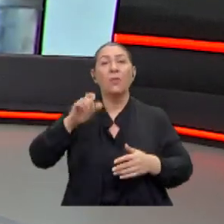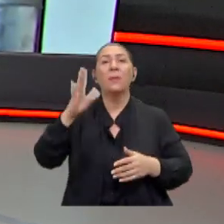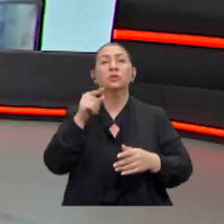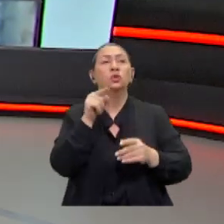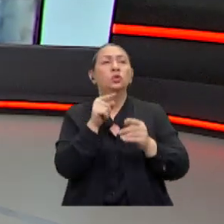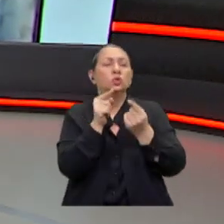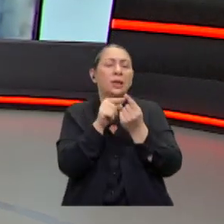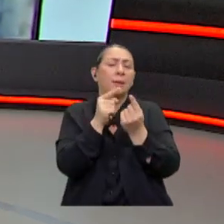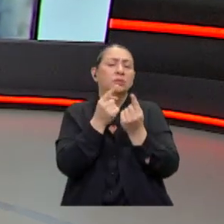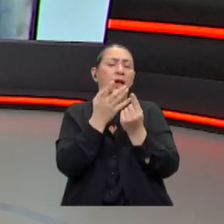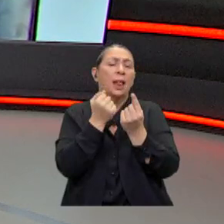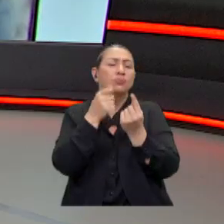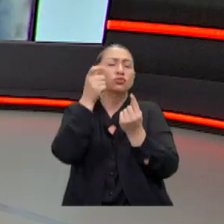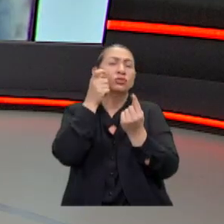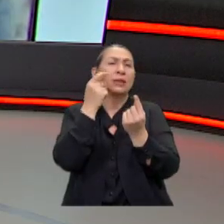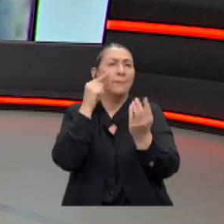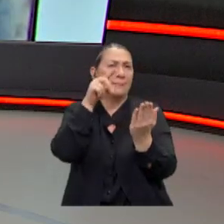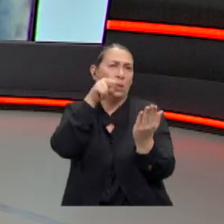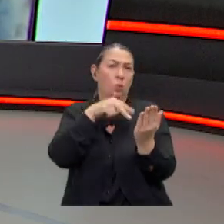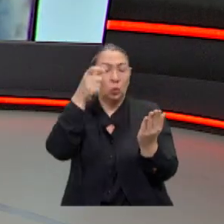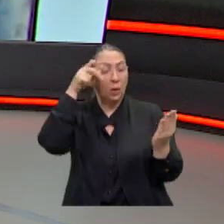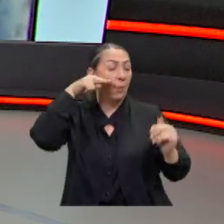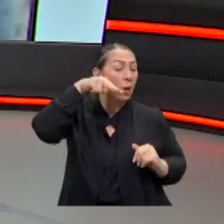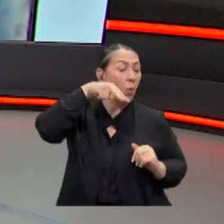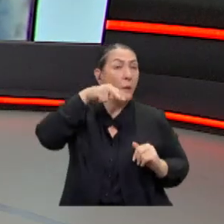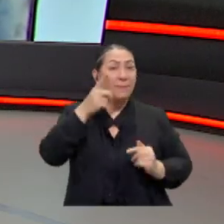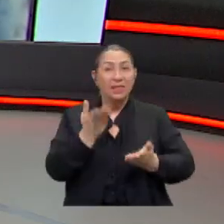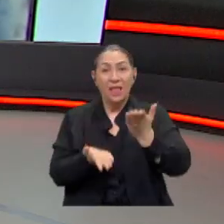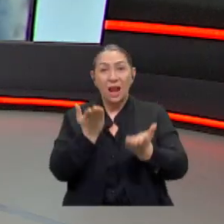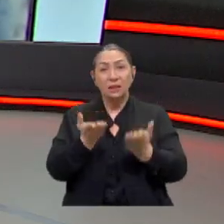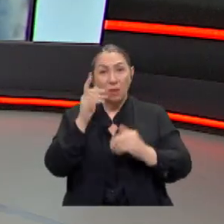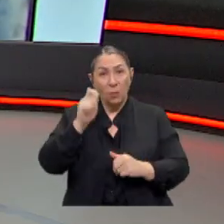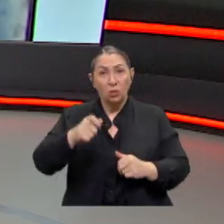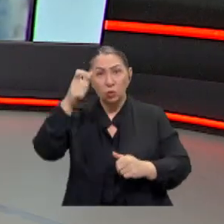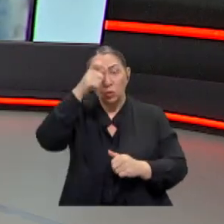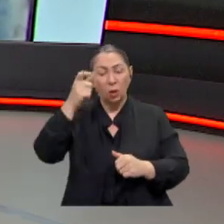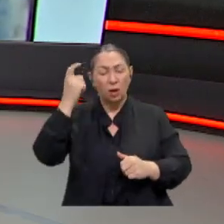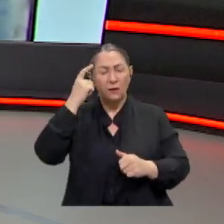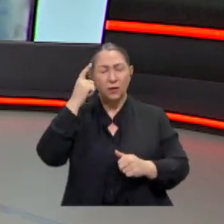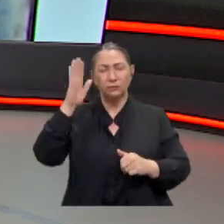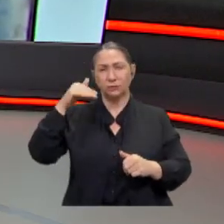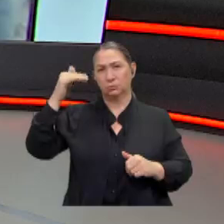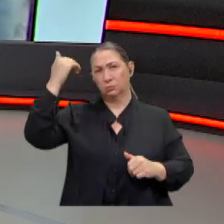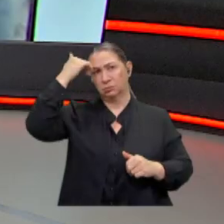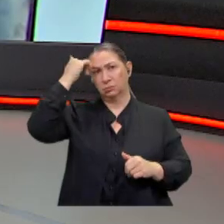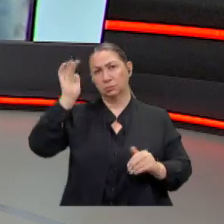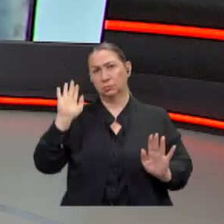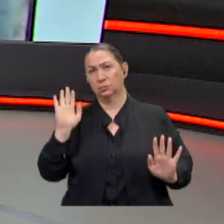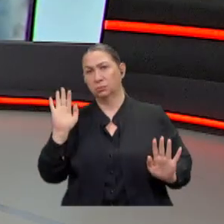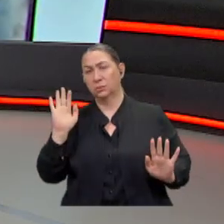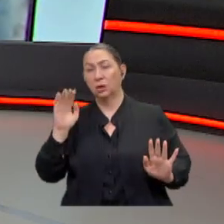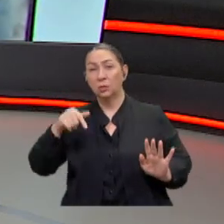mesaj Şu kadar bir şeyler alalım Türkiye'den filan bakıyorlar Türkiye'ye bir değerlendirme yapıyorlar Türkiye'yi kafalarında bir yere koyuyorlar